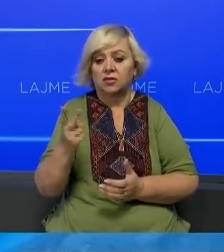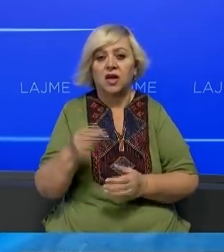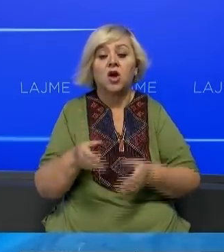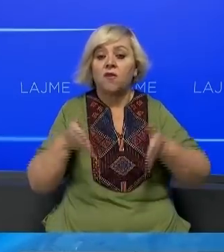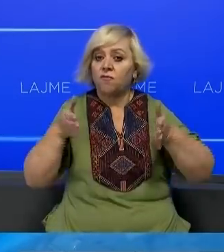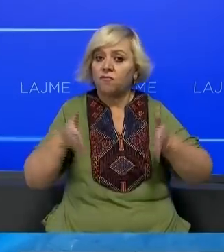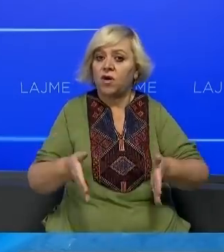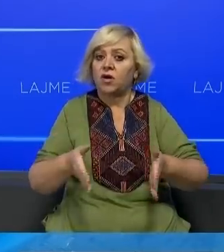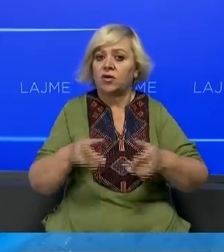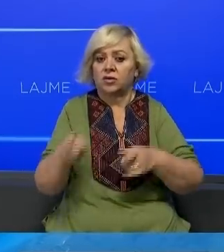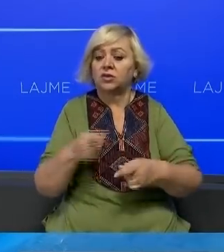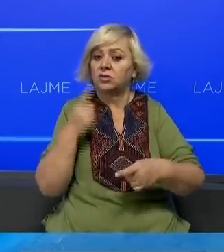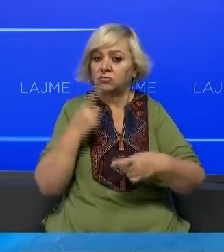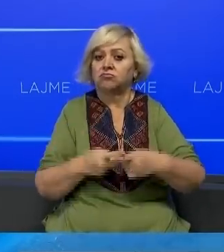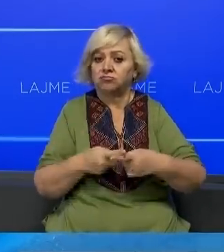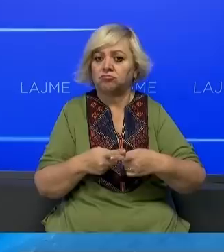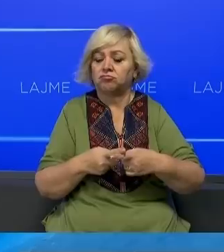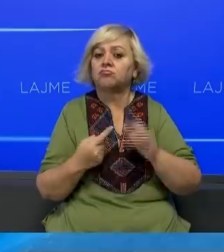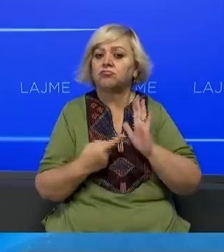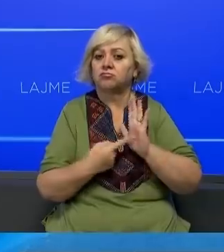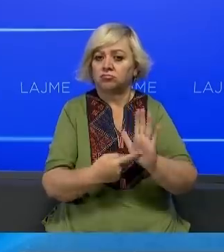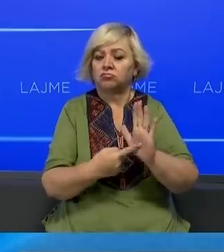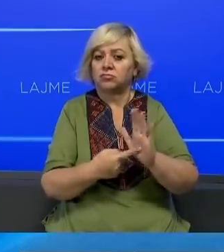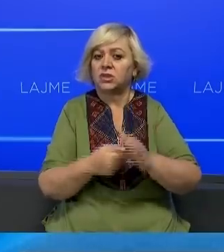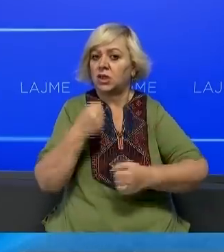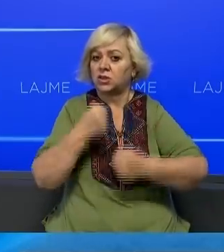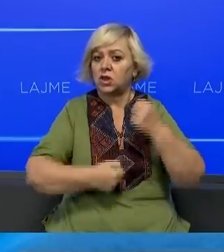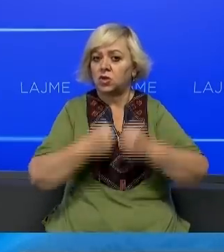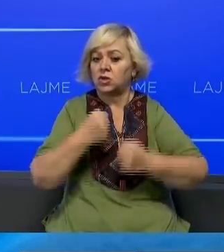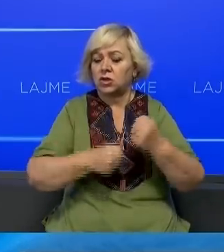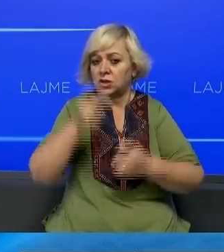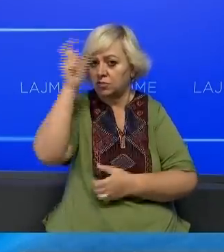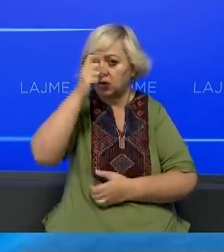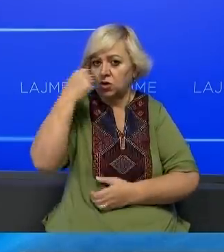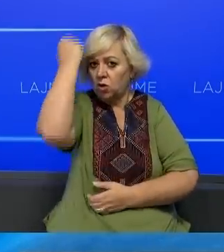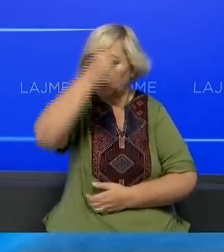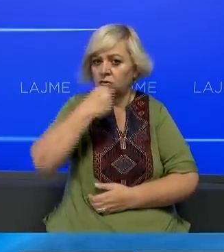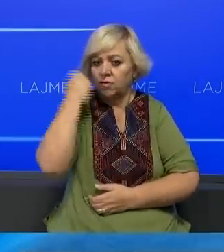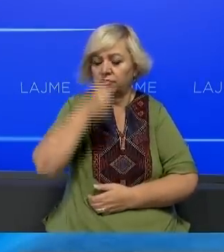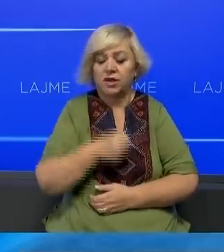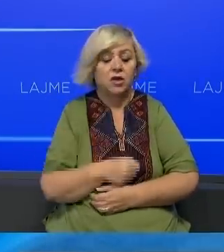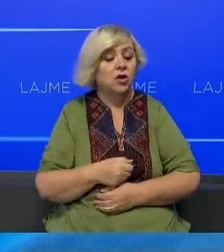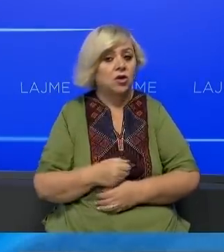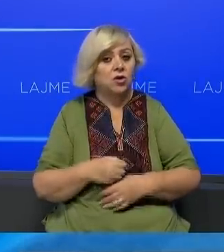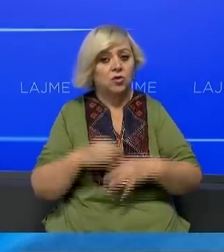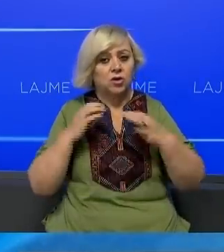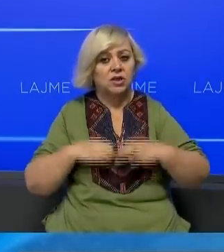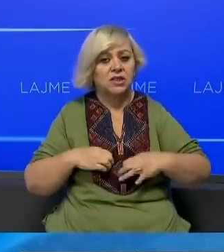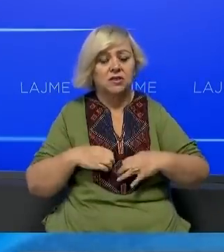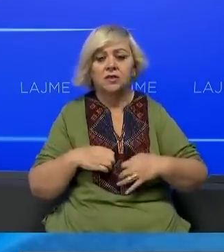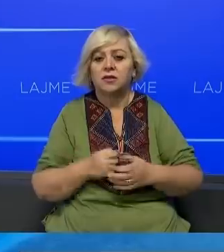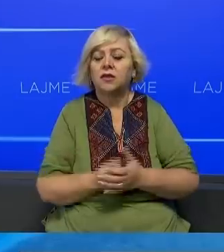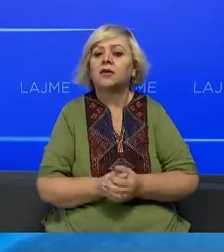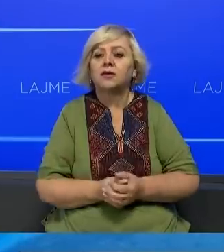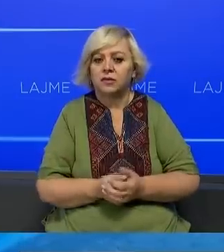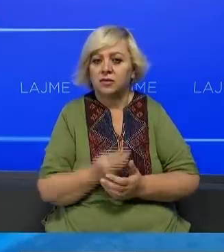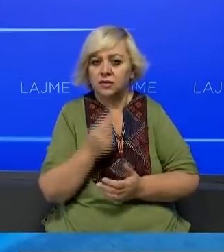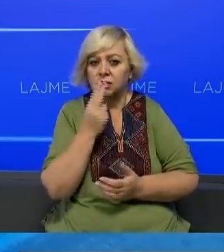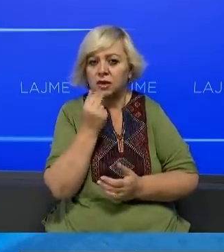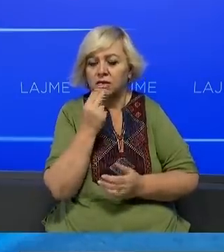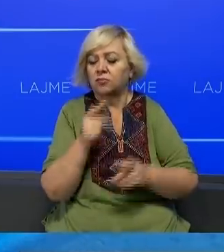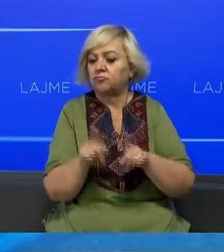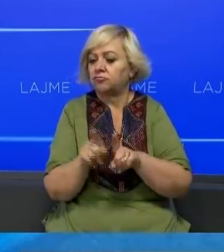varre, këtu janë e vërteta dhe dëshmi e gjenocidit të Serbisë në Kosovë. E kryetari i Skënderajt, Bekim Jashari, ka thënë se drejtësia